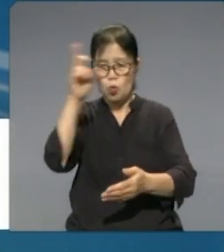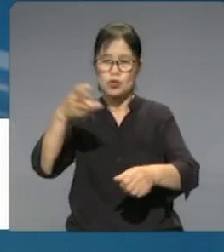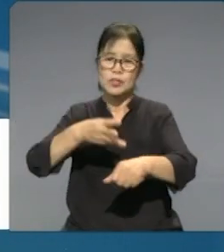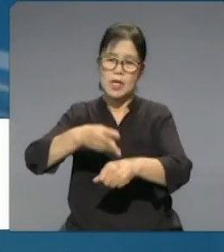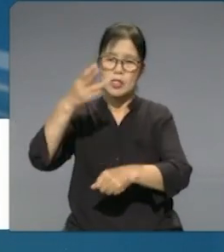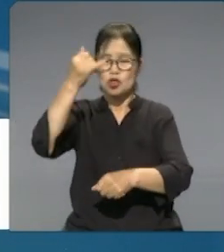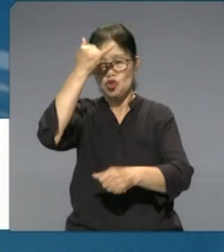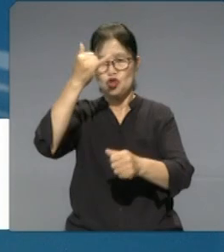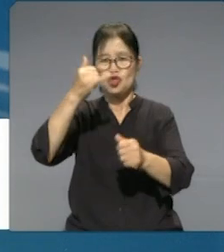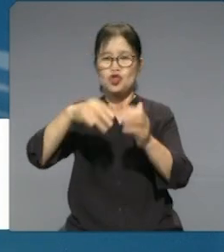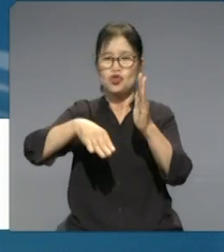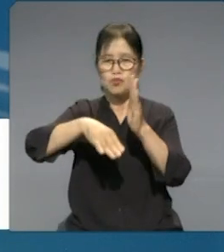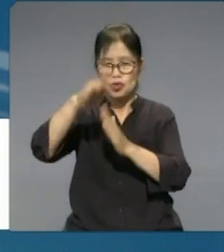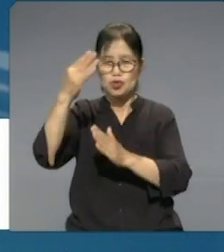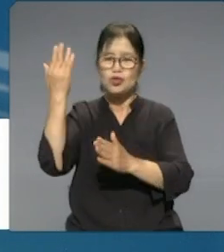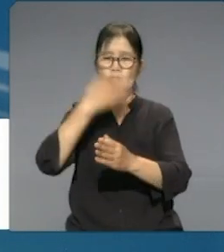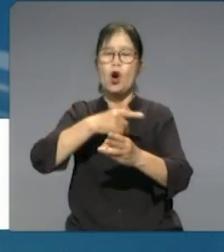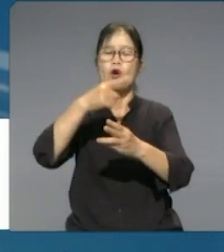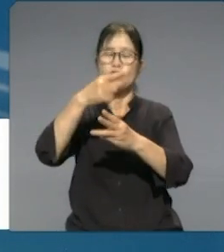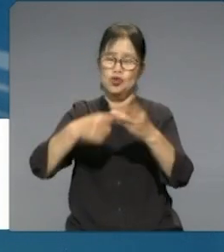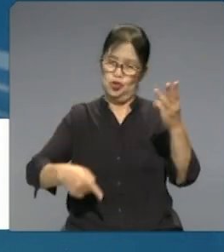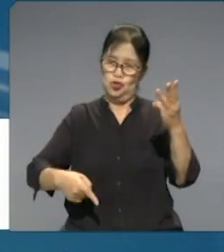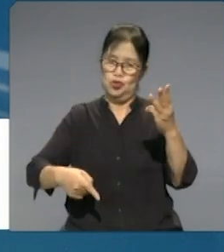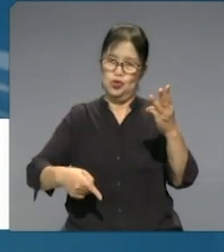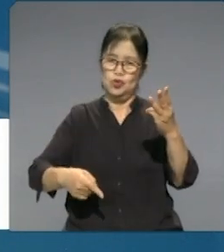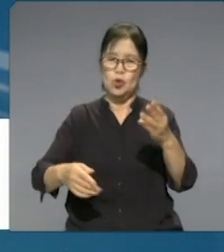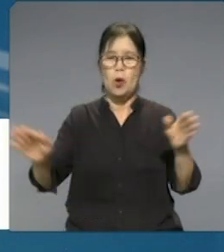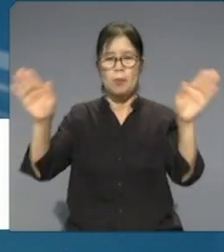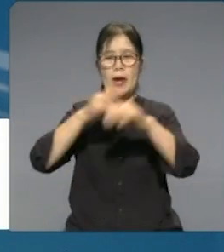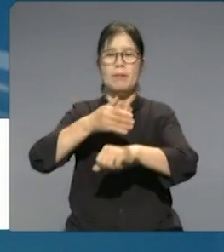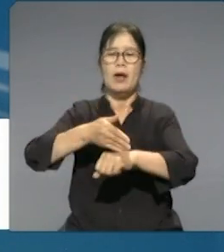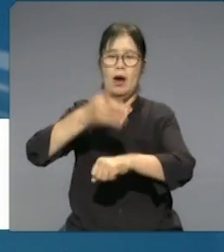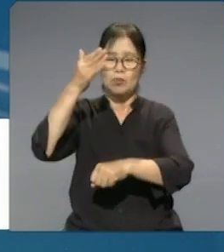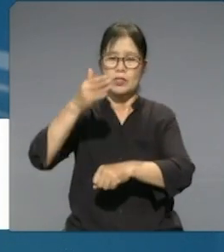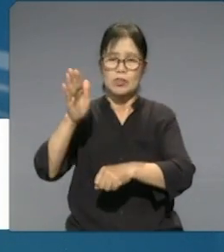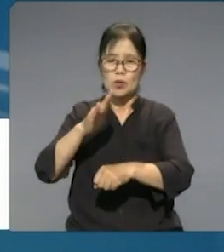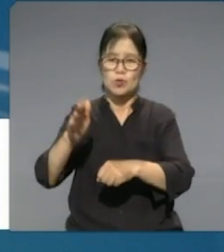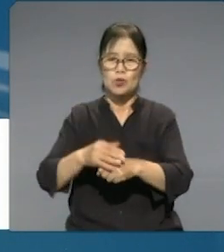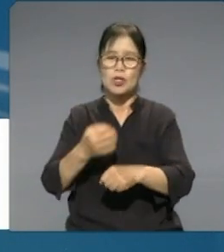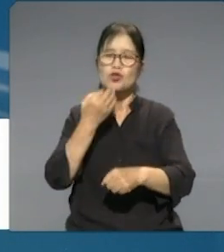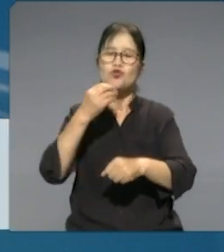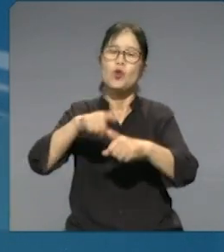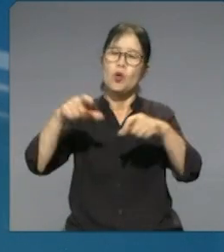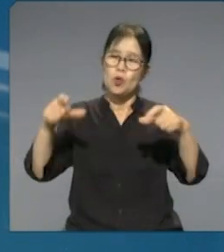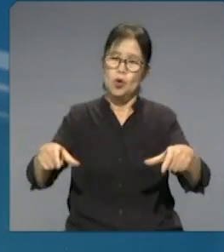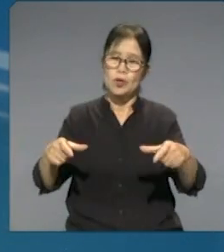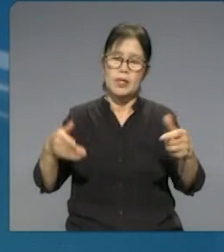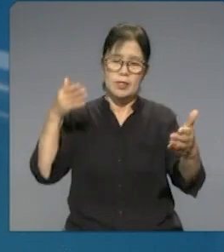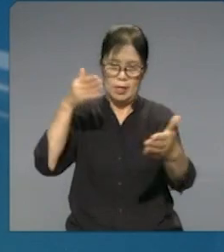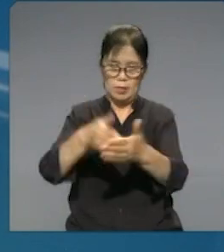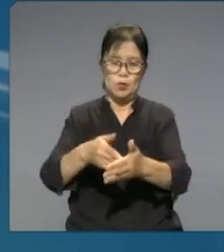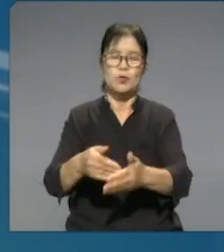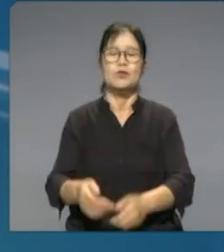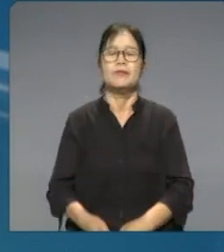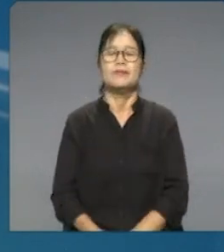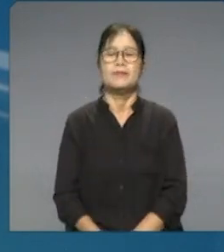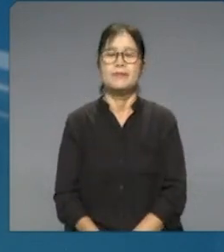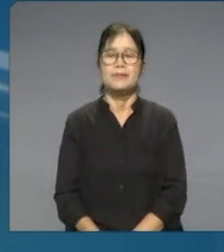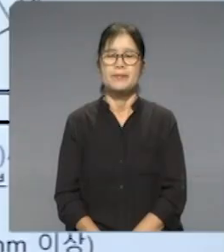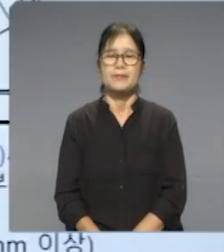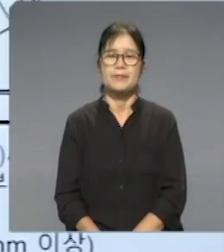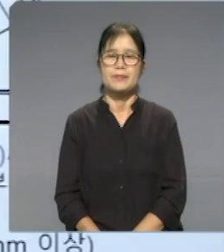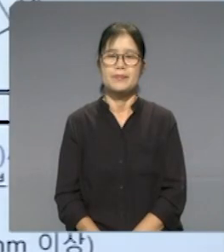3시쯤에는 충청북도 청주 부근을 지나서 밤 9시쯤에 말씀하신 대로 수도권에 당도할 것으로 보입니다.